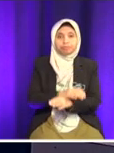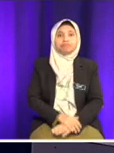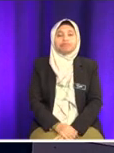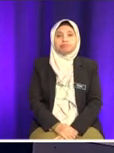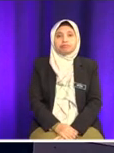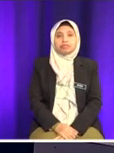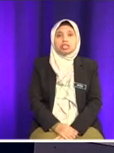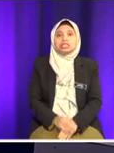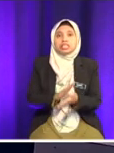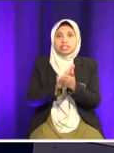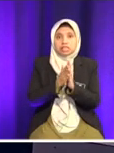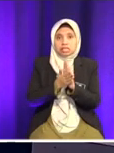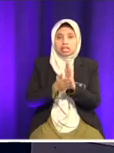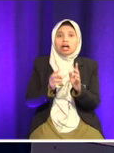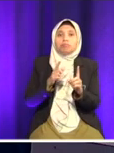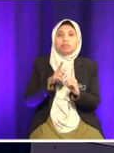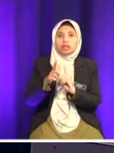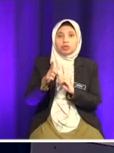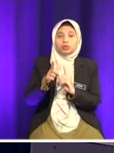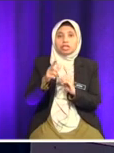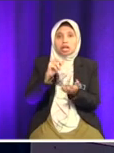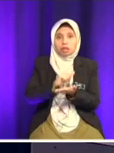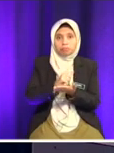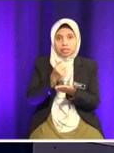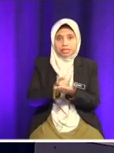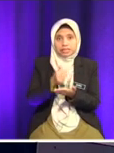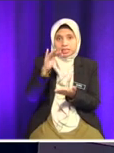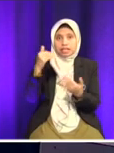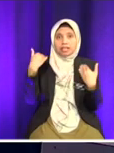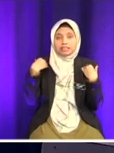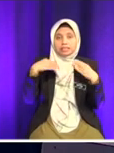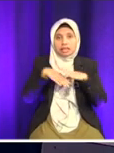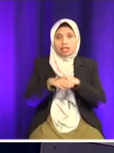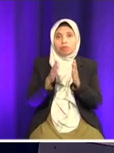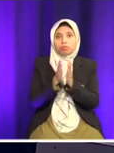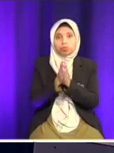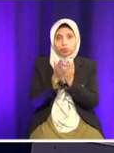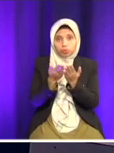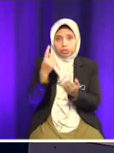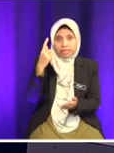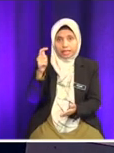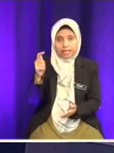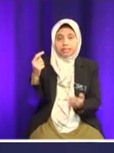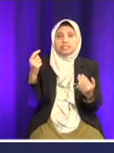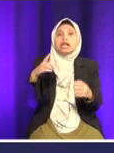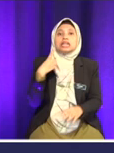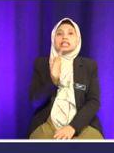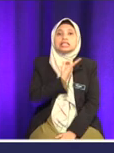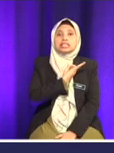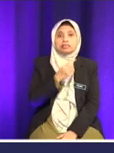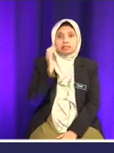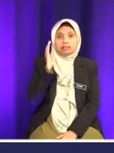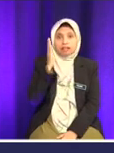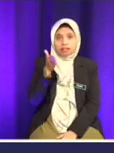Jadi melalui aplikasi yang terdapat di dalam buku teks ini kita juga akan eee